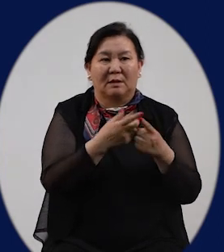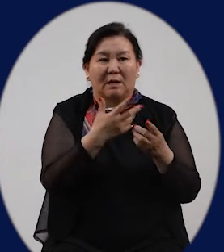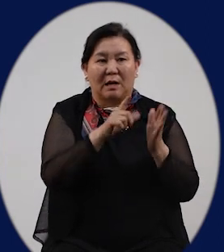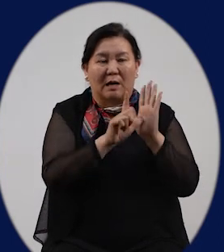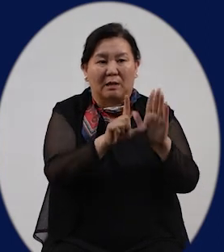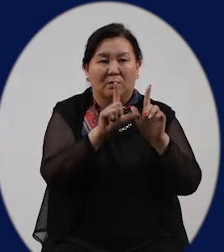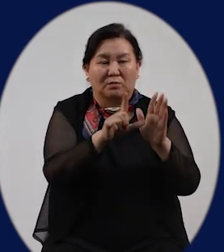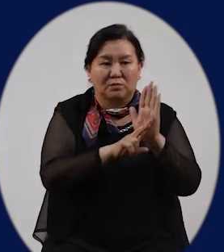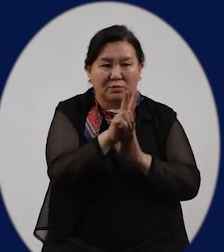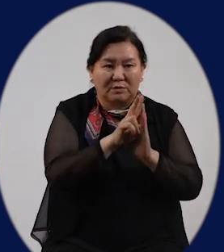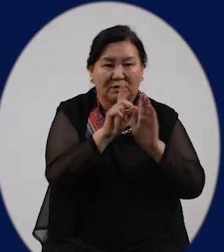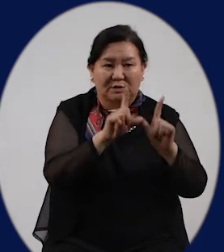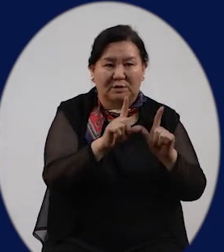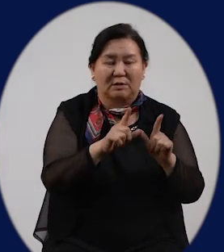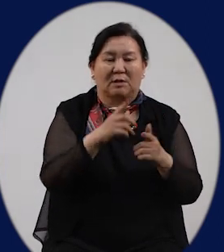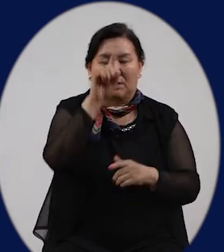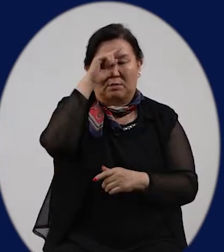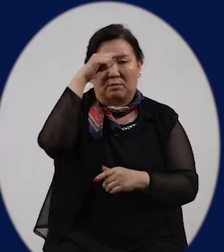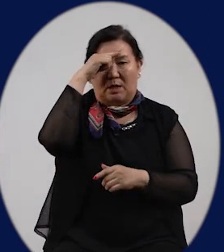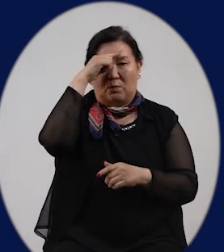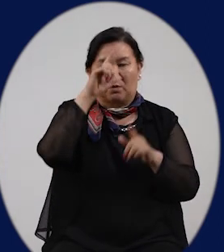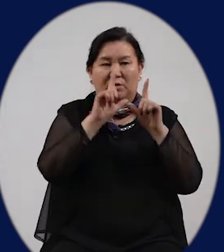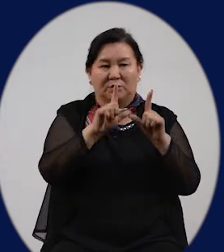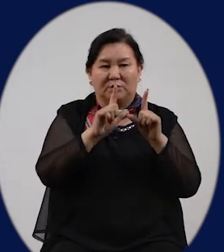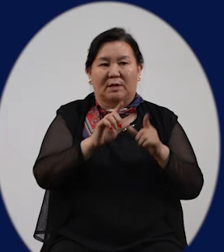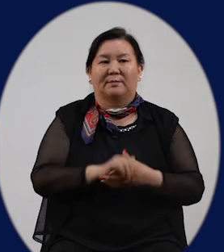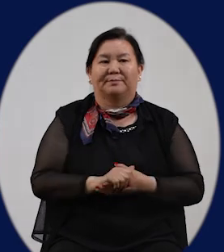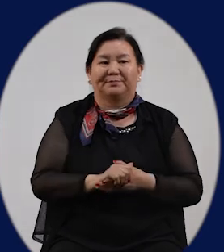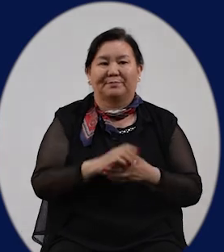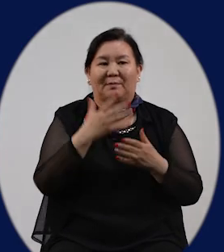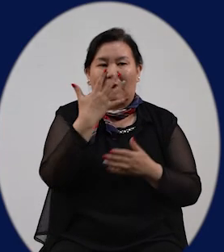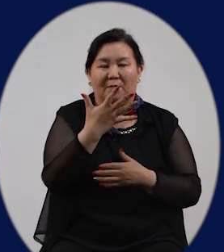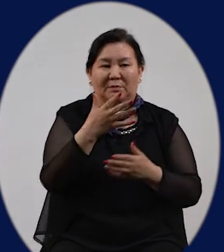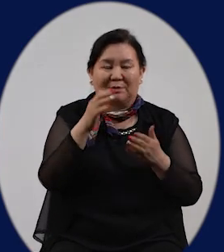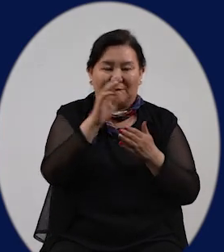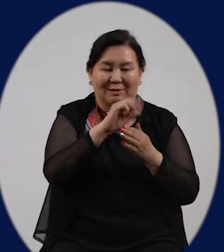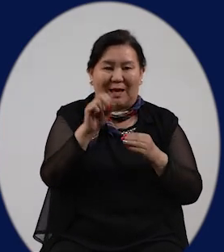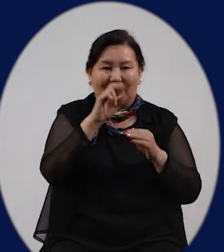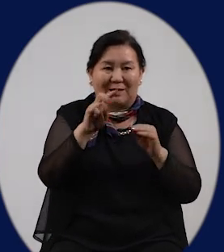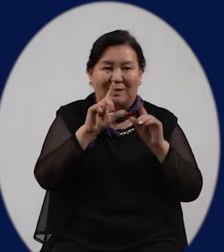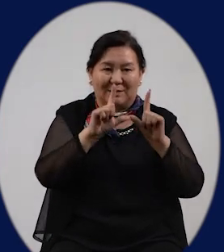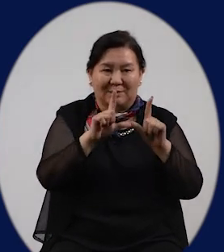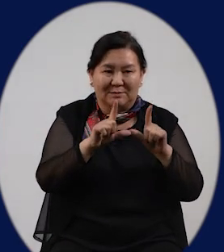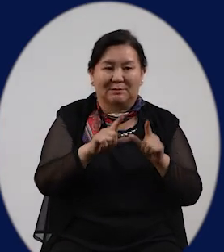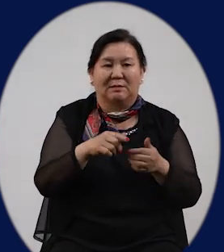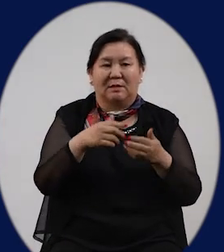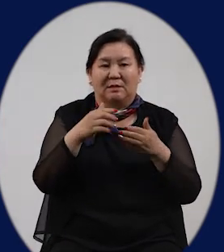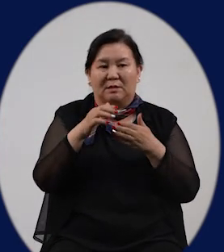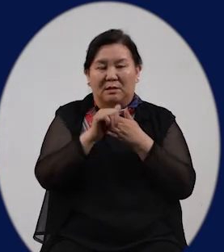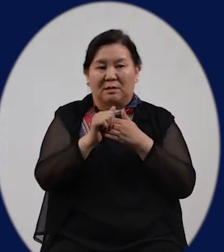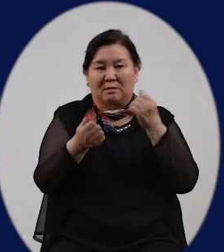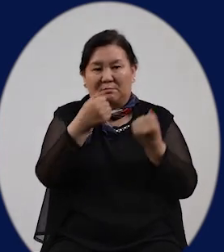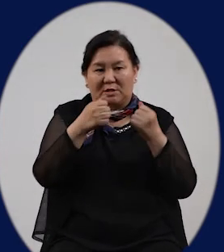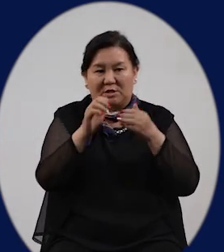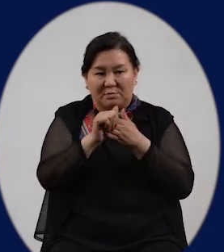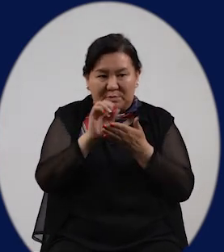Гарал үүслийн гэрчилгээ 4. Эрүүл ахуйн гэрчилгээ 5. Даатгалын гэрчилгээ 6. Тээврийн